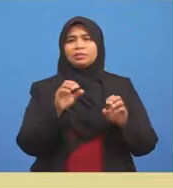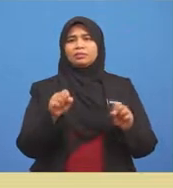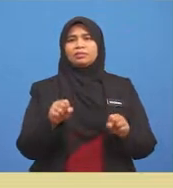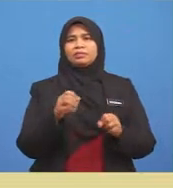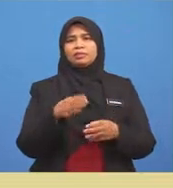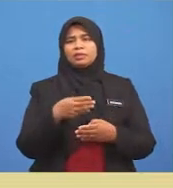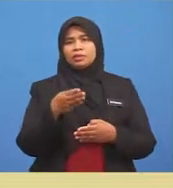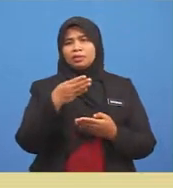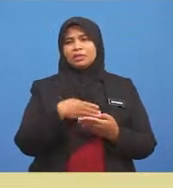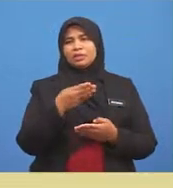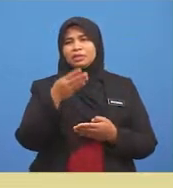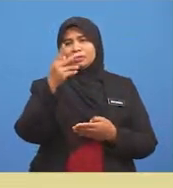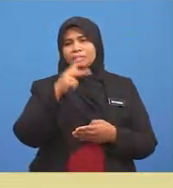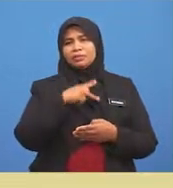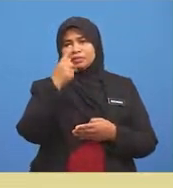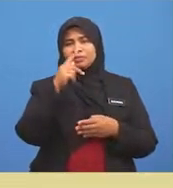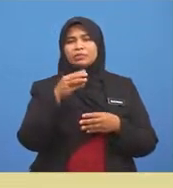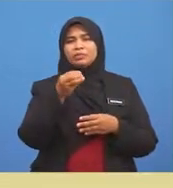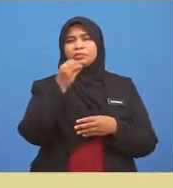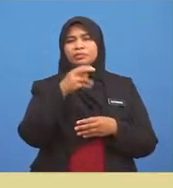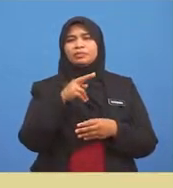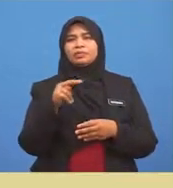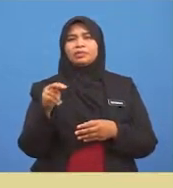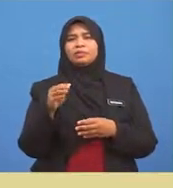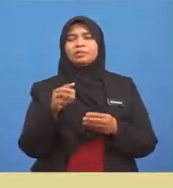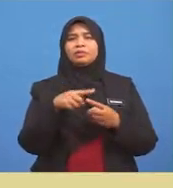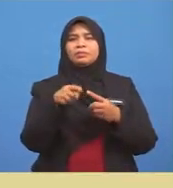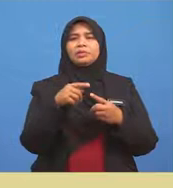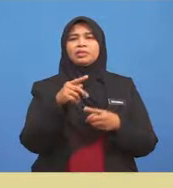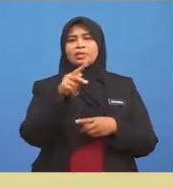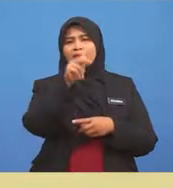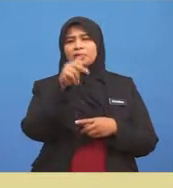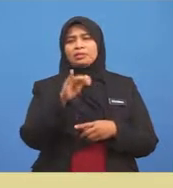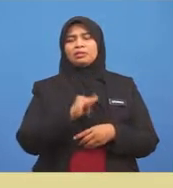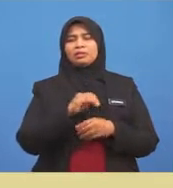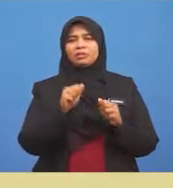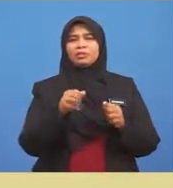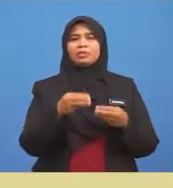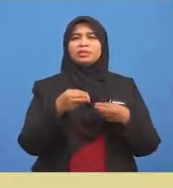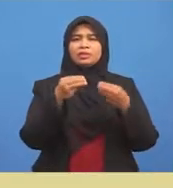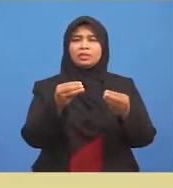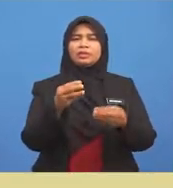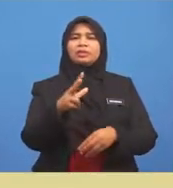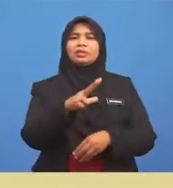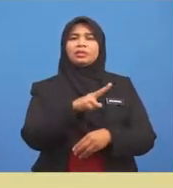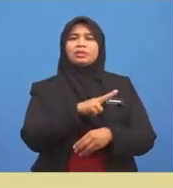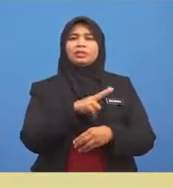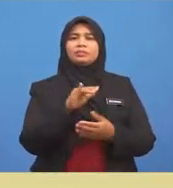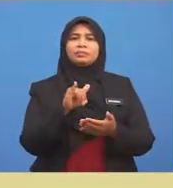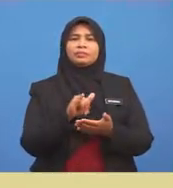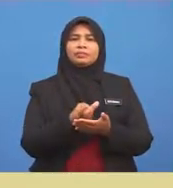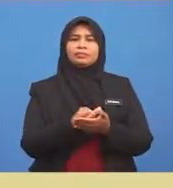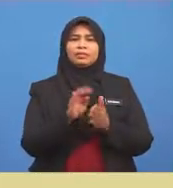hartanya. Bilakah aku boleh menyerahkan harta tersebut?" berdasarkan kepada peristiwa